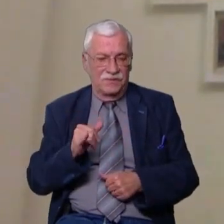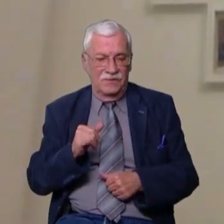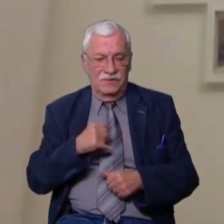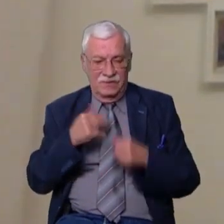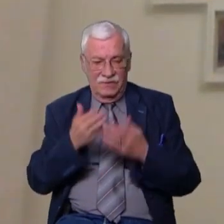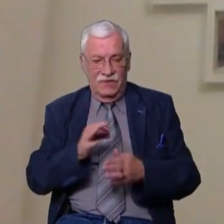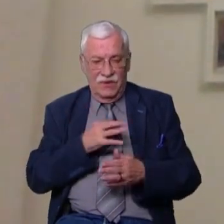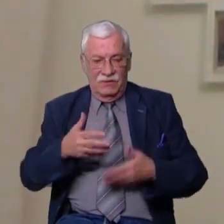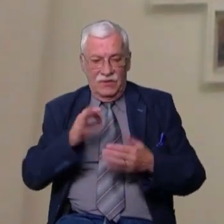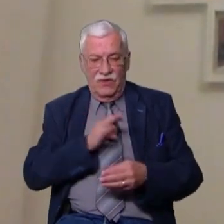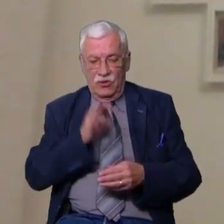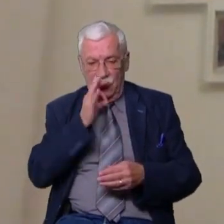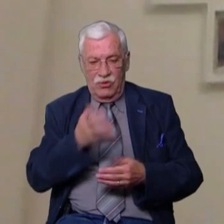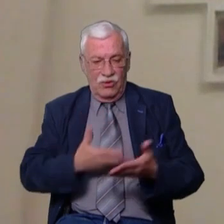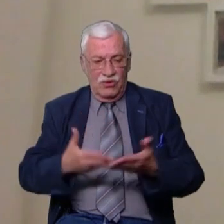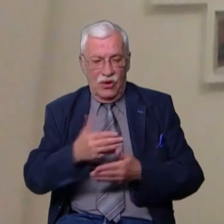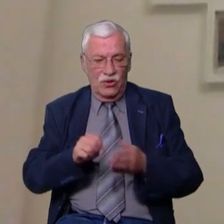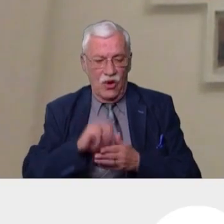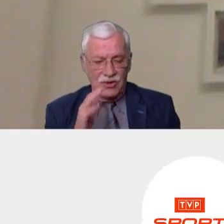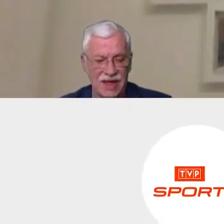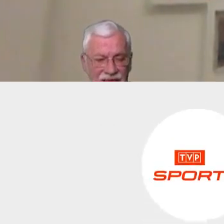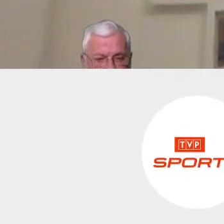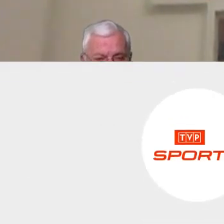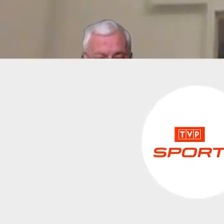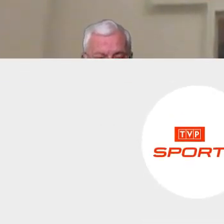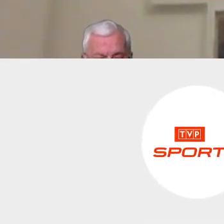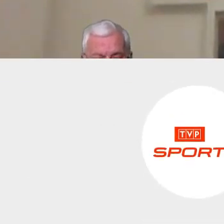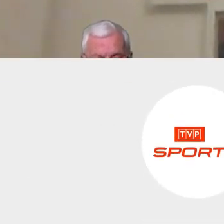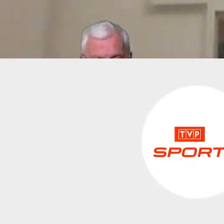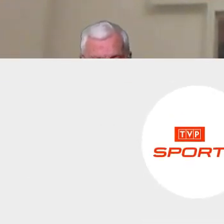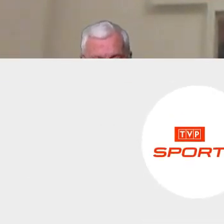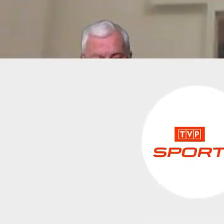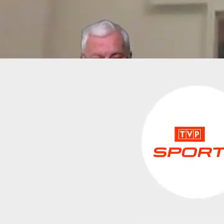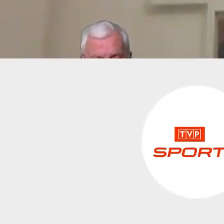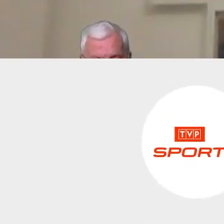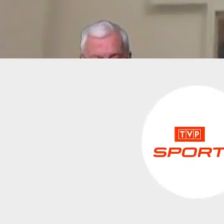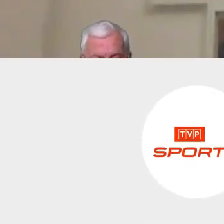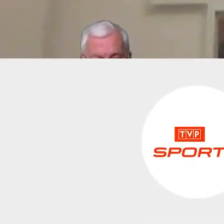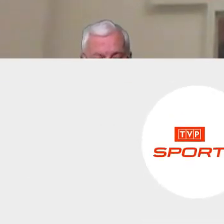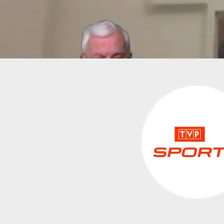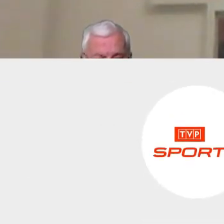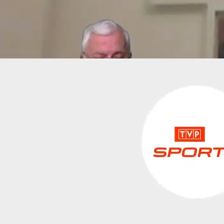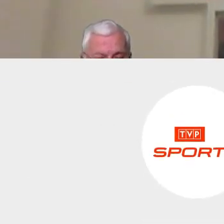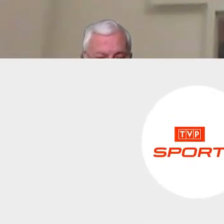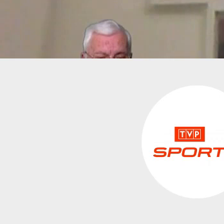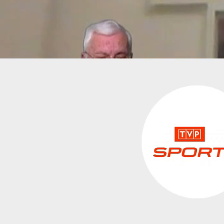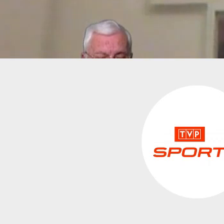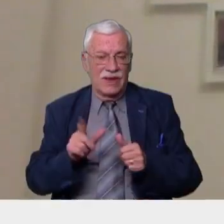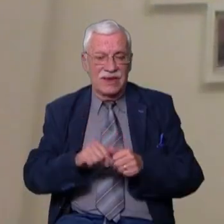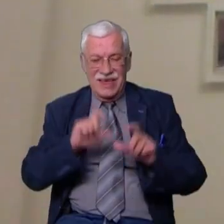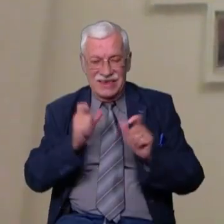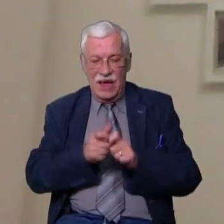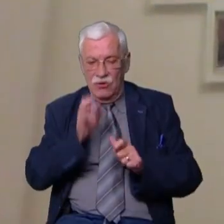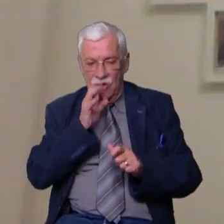emocje swoją dobrą grą praktycznie do ostatnich minut, bo ja osobiście podchodziłem do tego meczu jak nagroda za cały